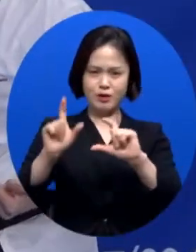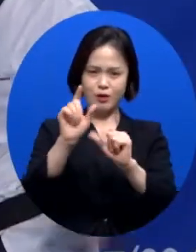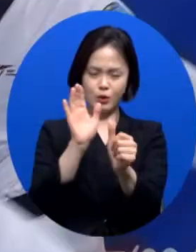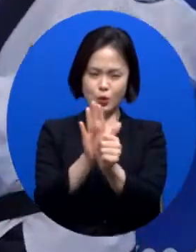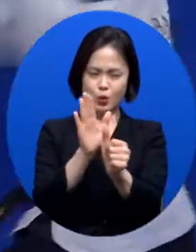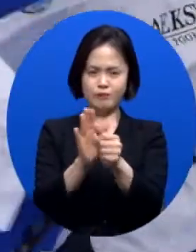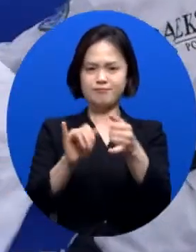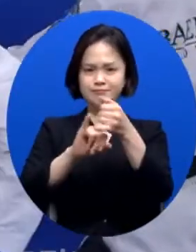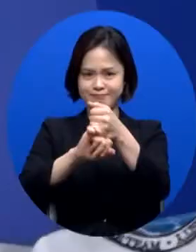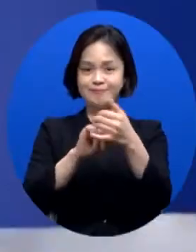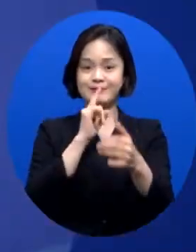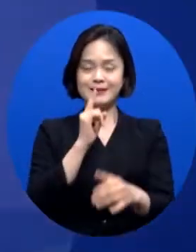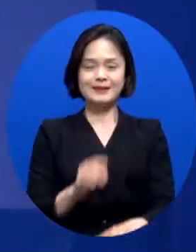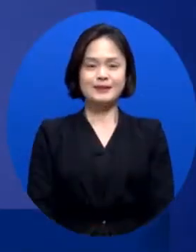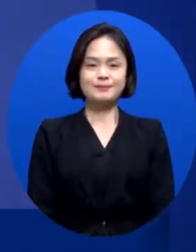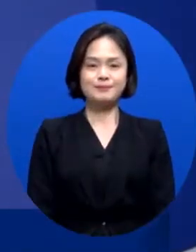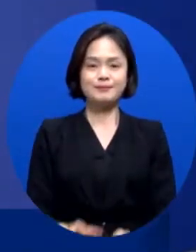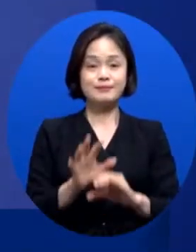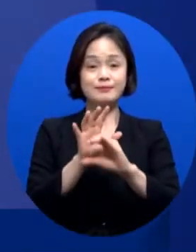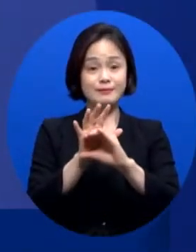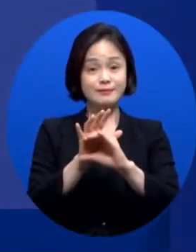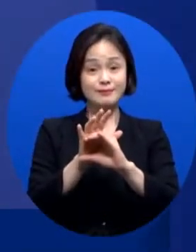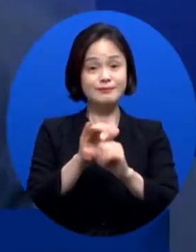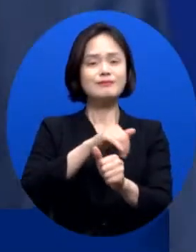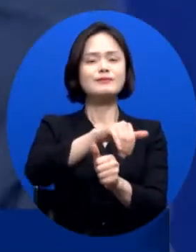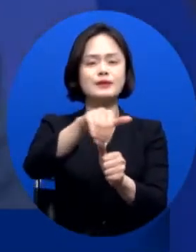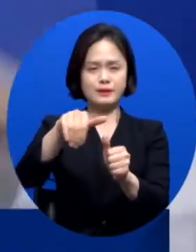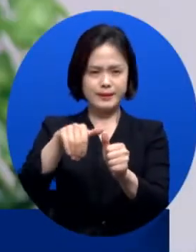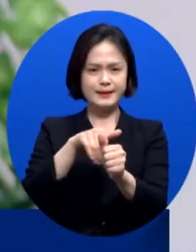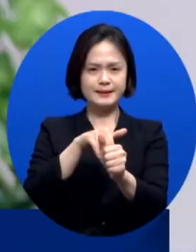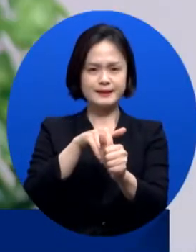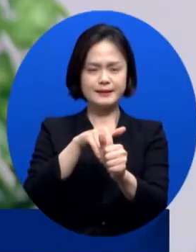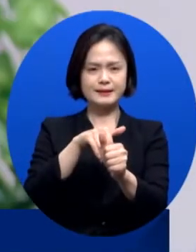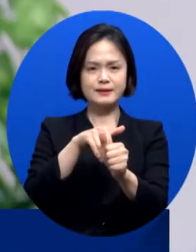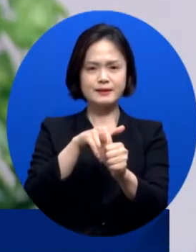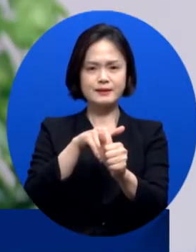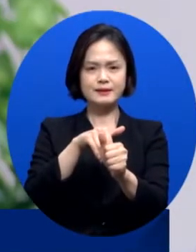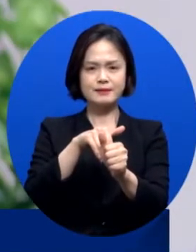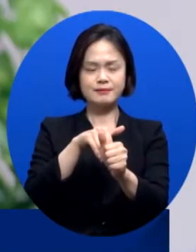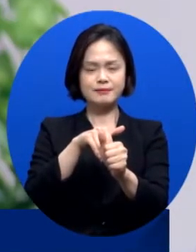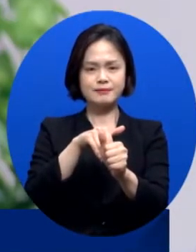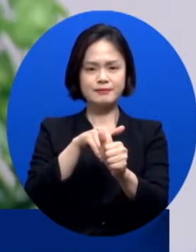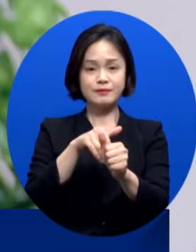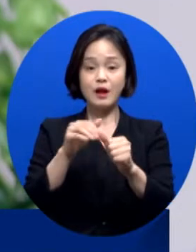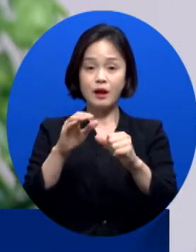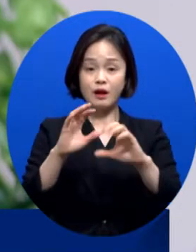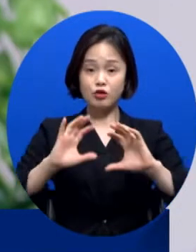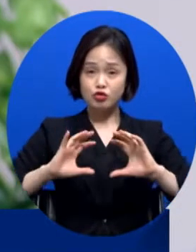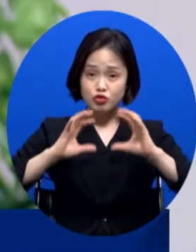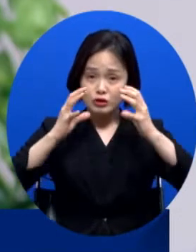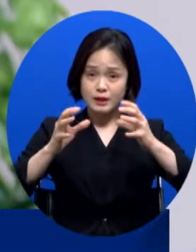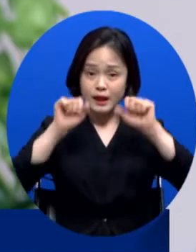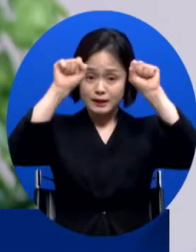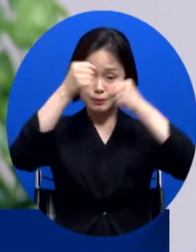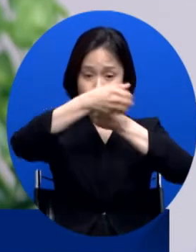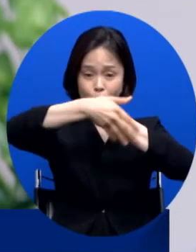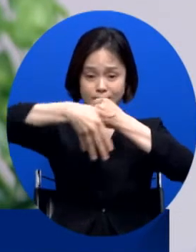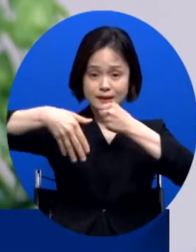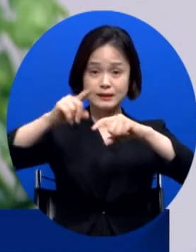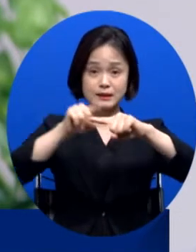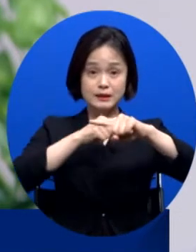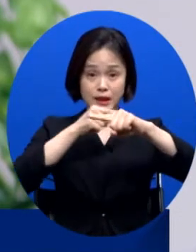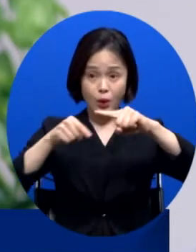밝혔습니다. 코로나19의 세계적인 확산으로 인하여 국제적인 스포츠